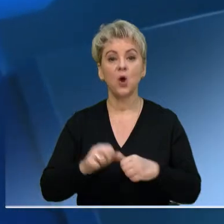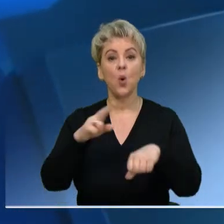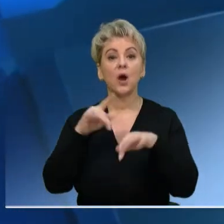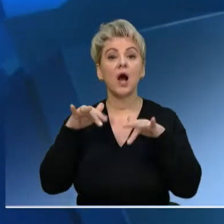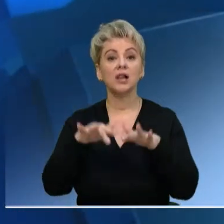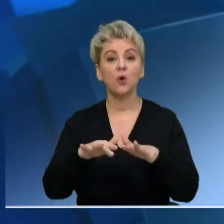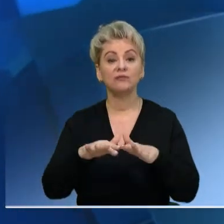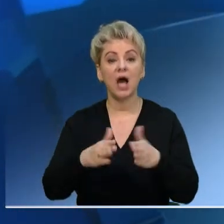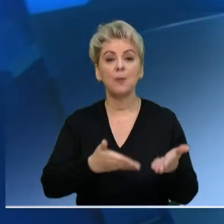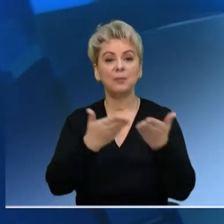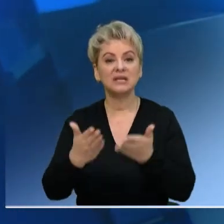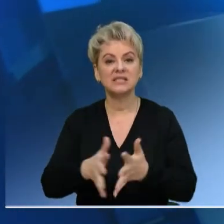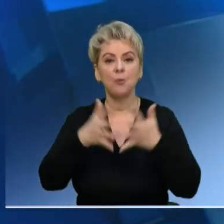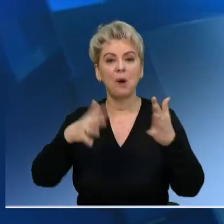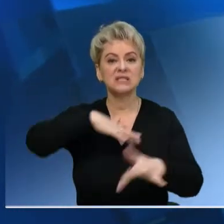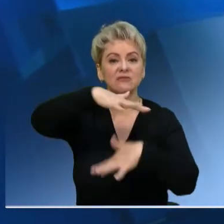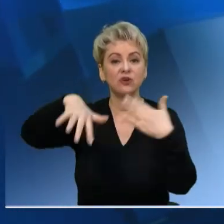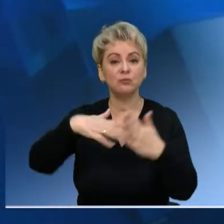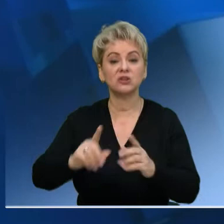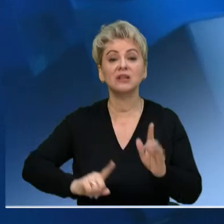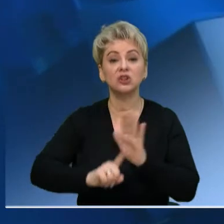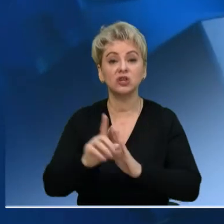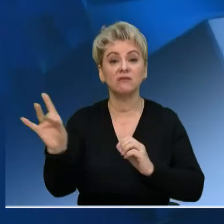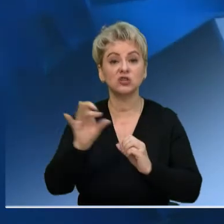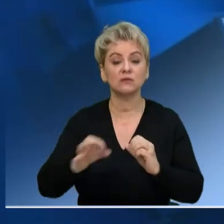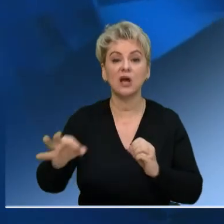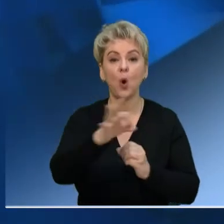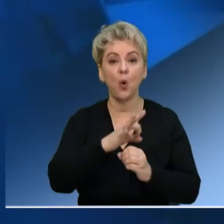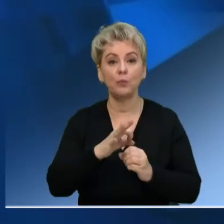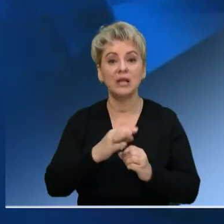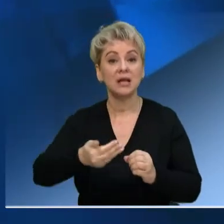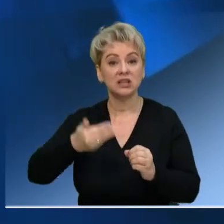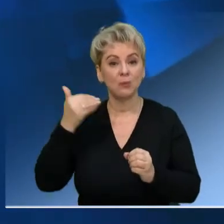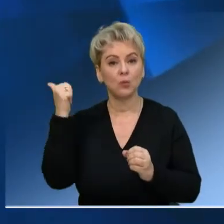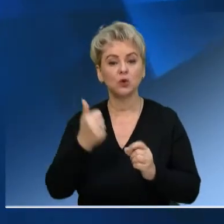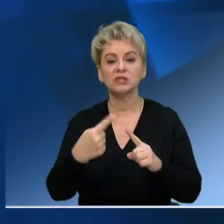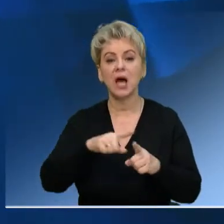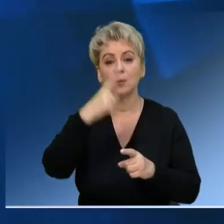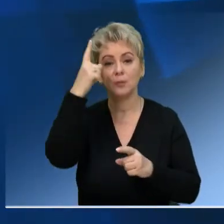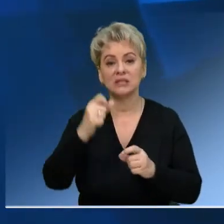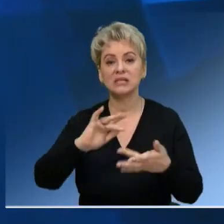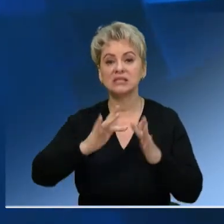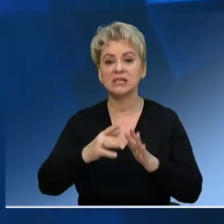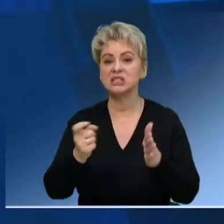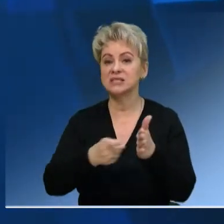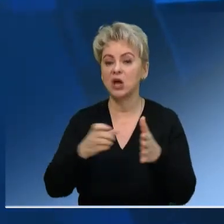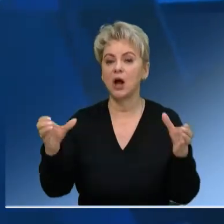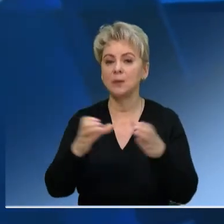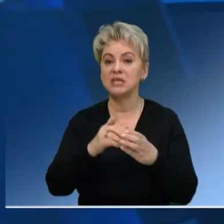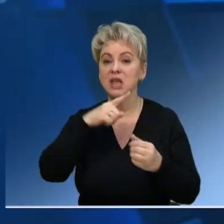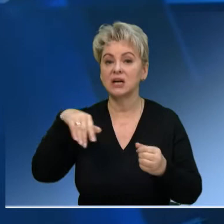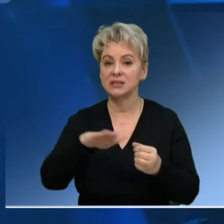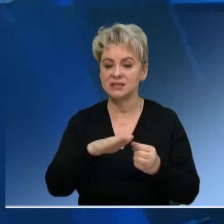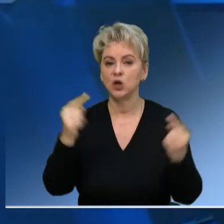Уголовное дело о призывах к массовым беспорядкам возбуждено в Ростовской области на минувшей неделе. Об этом сообщает сайт Следственного комитета